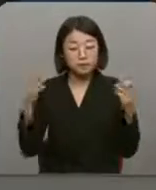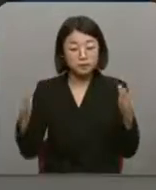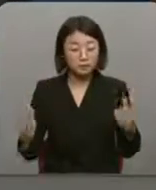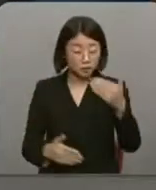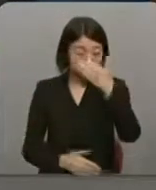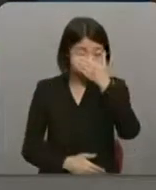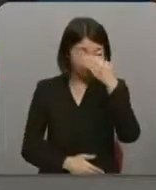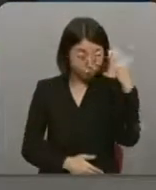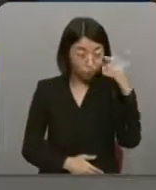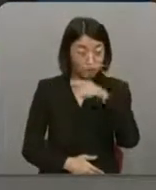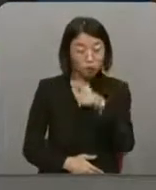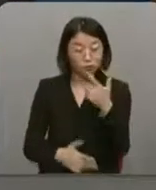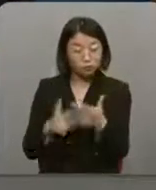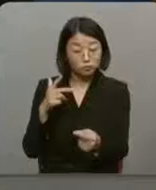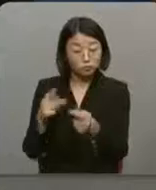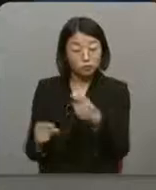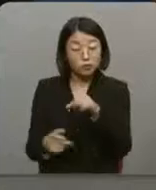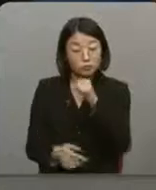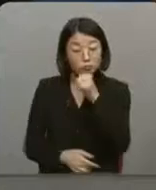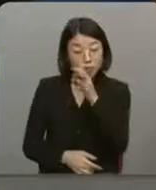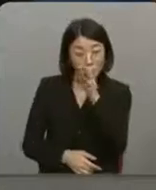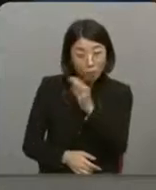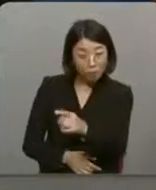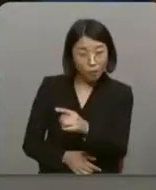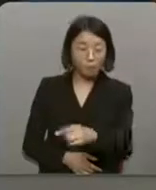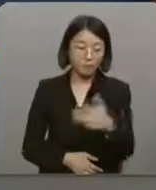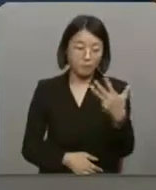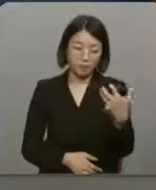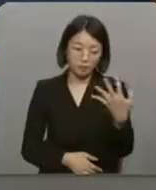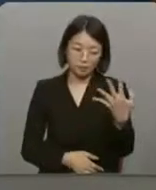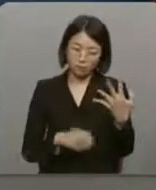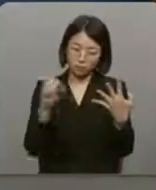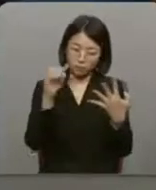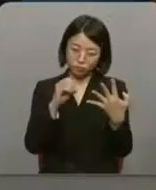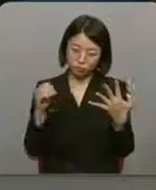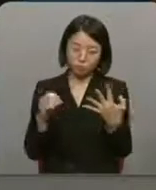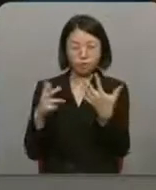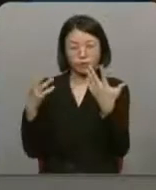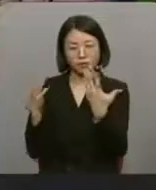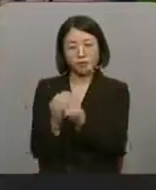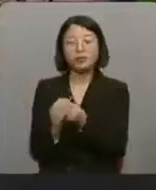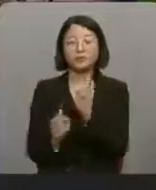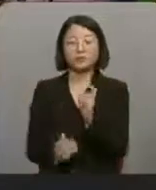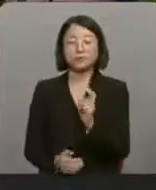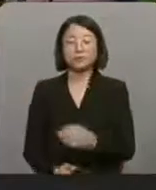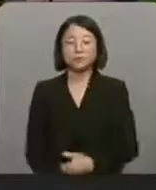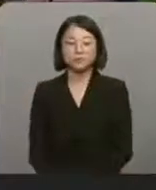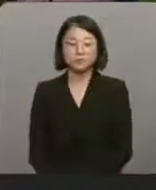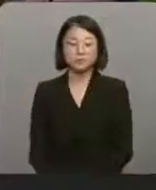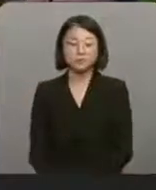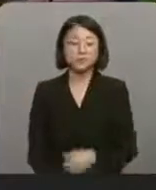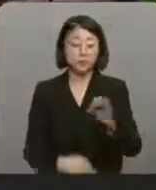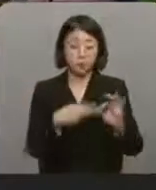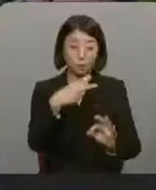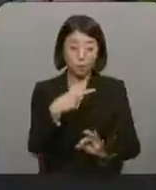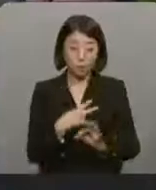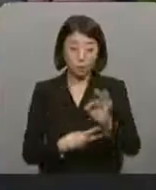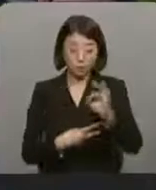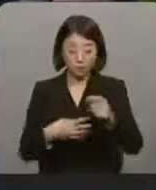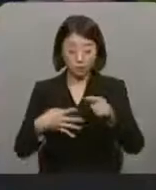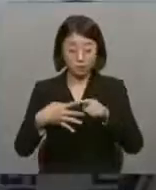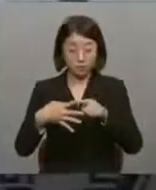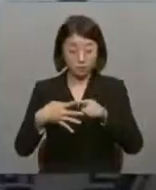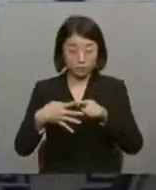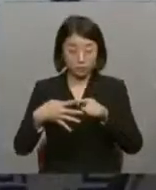후 휴학 30 꽃 해서 맘에 들고 our 수 동일 씨가 최근 거리 두기를